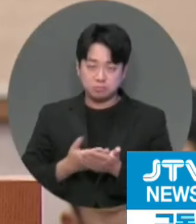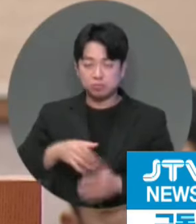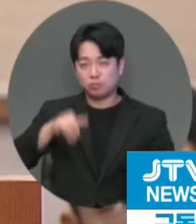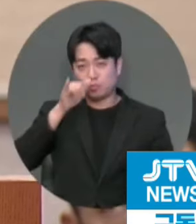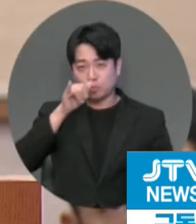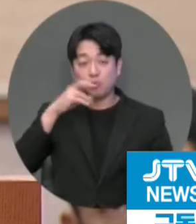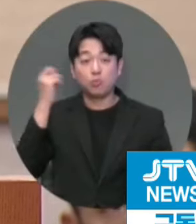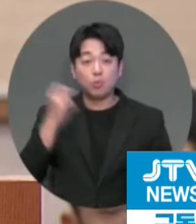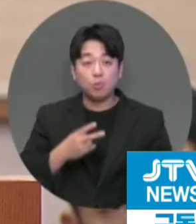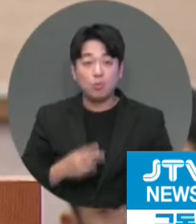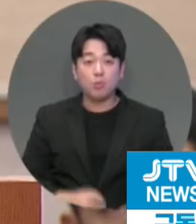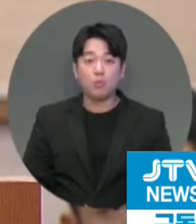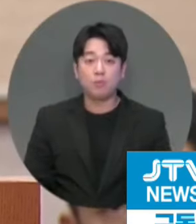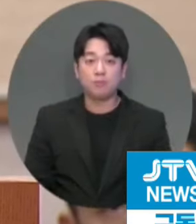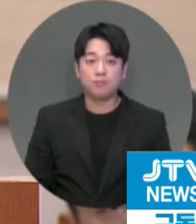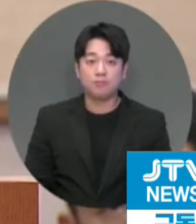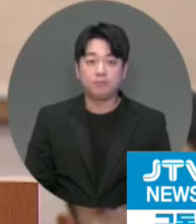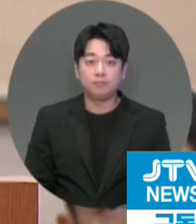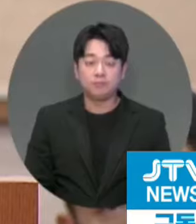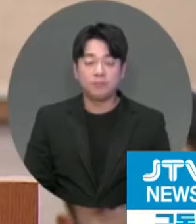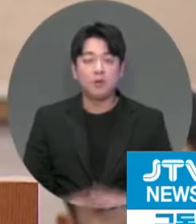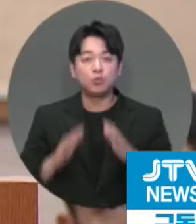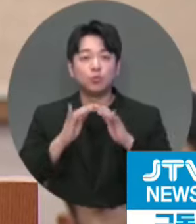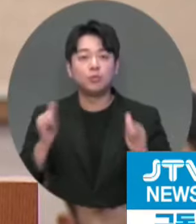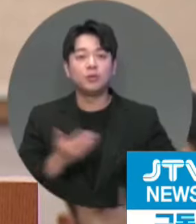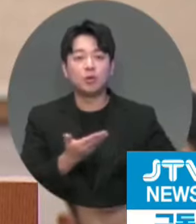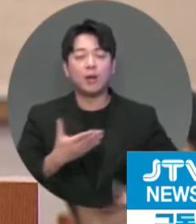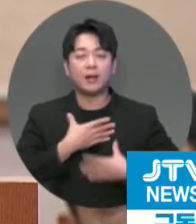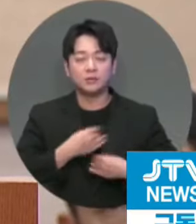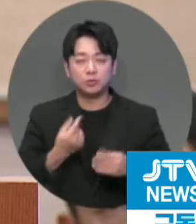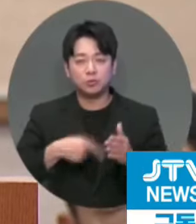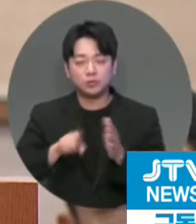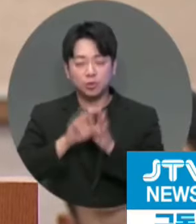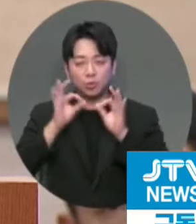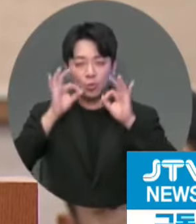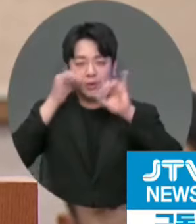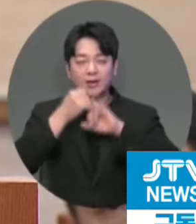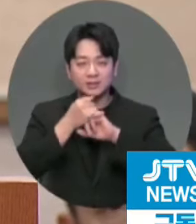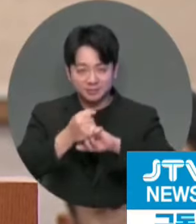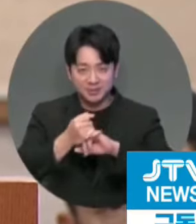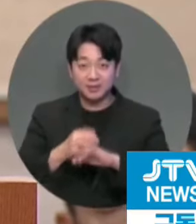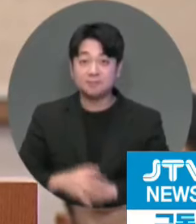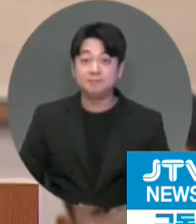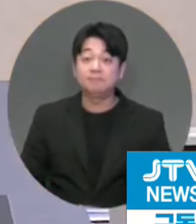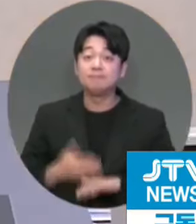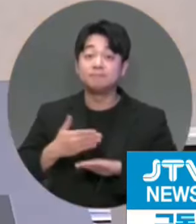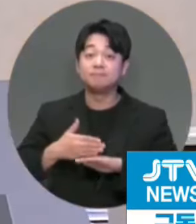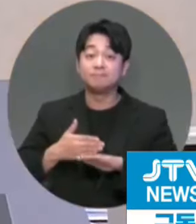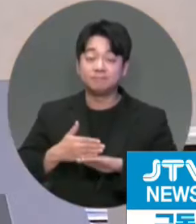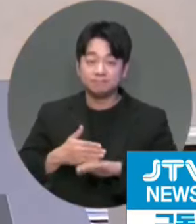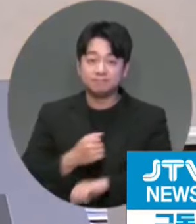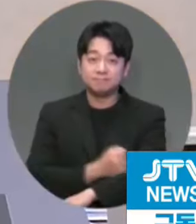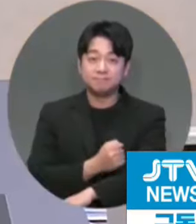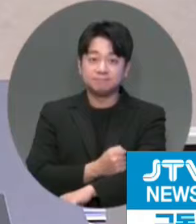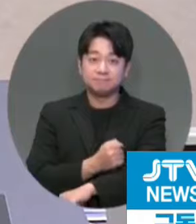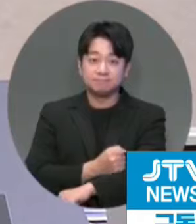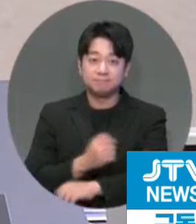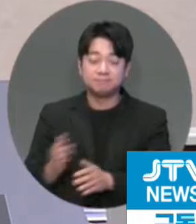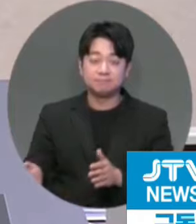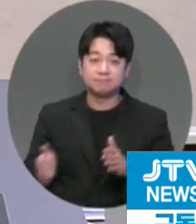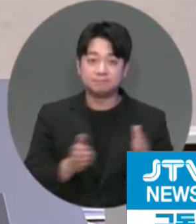실무관은 국민을 위해 최선을 다하겠습니다. 네, 감사합니다. 수고하셨습니다. 고맙습니다. 두